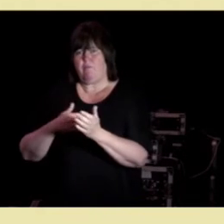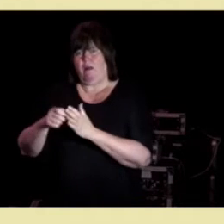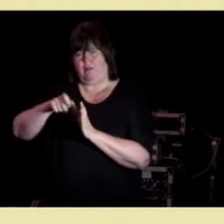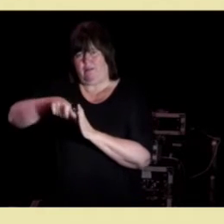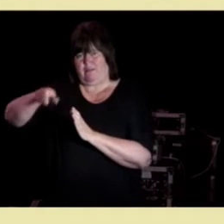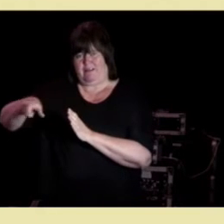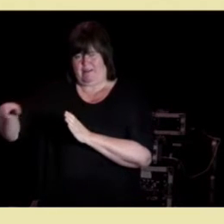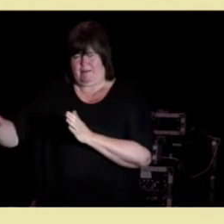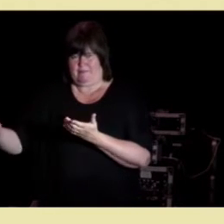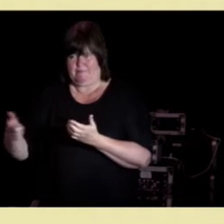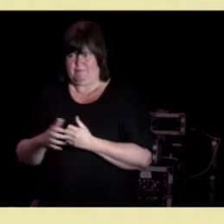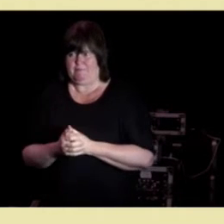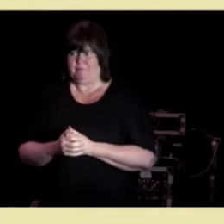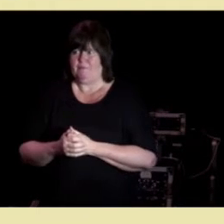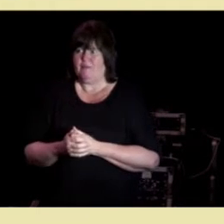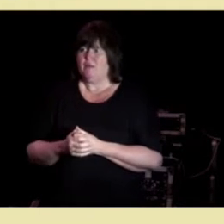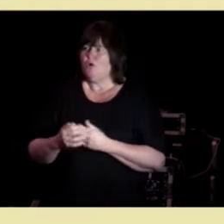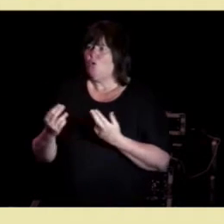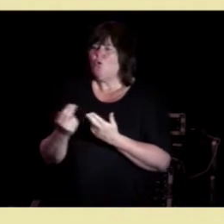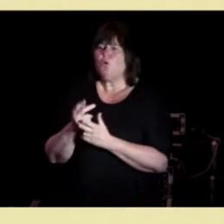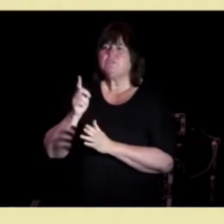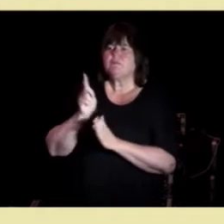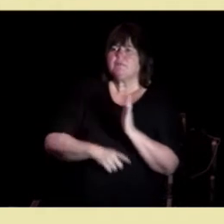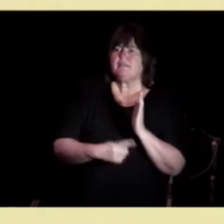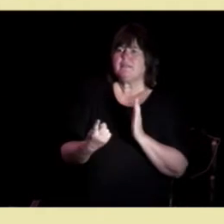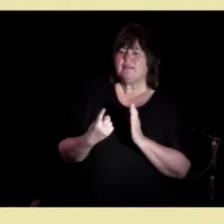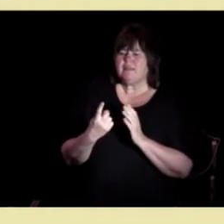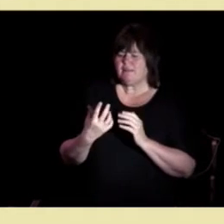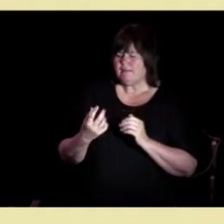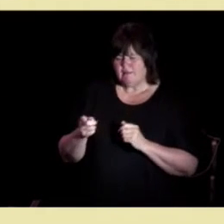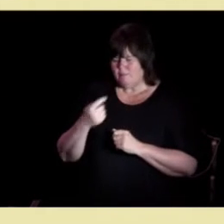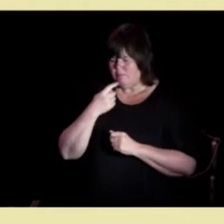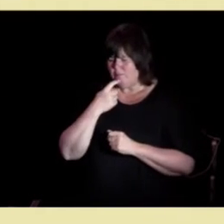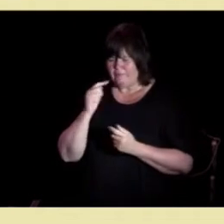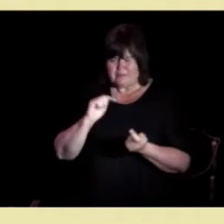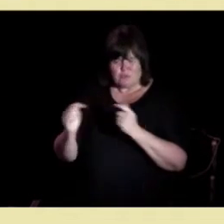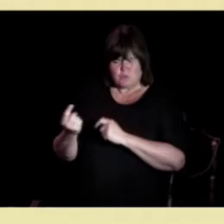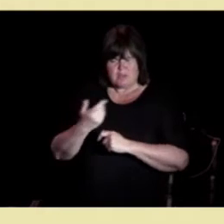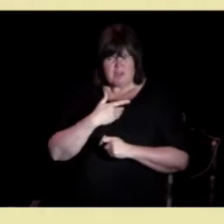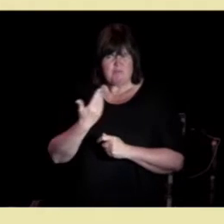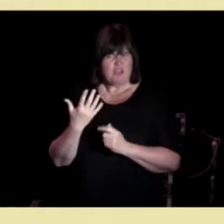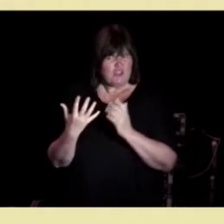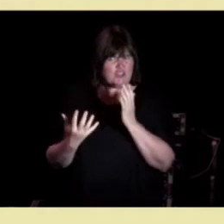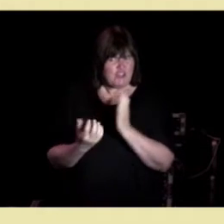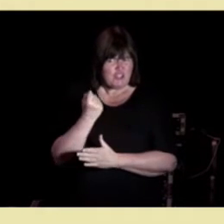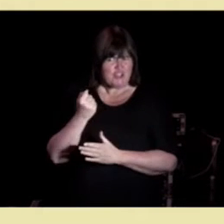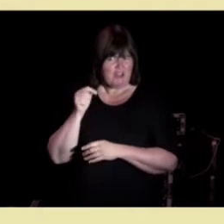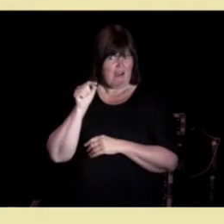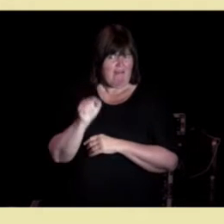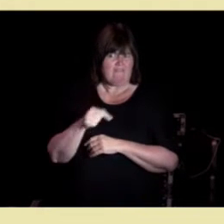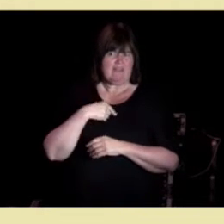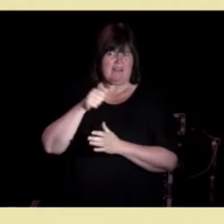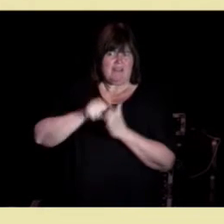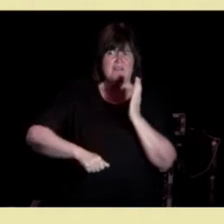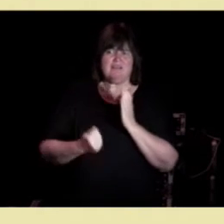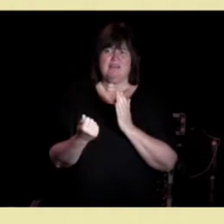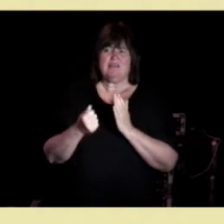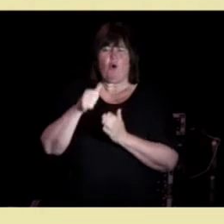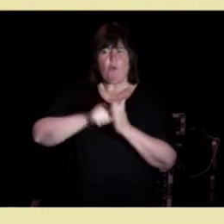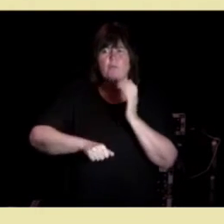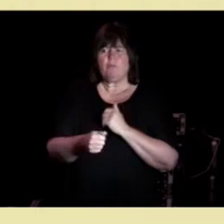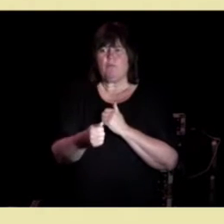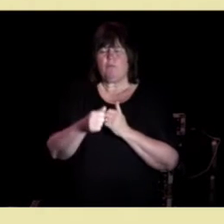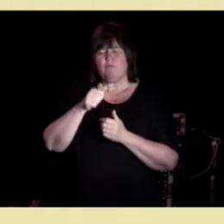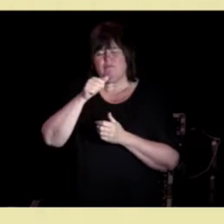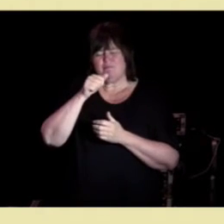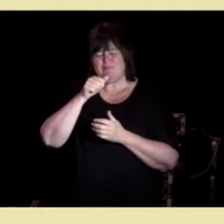Samtidig det slik at nytten av dette inngrepet svært omdiskutert, og det finnes ingen nasjonale retningslinjer.